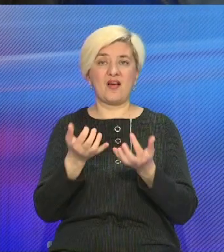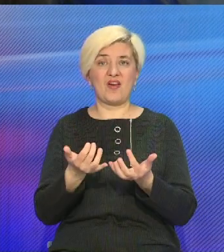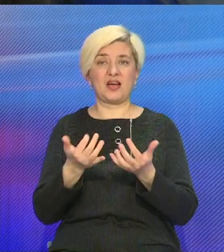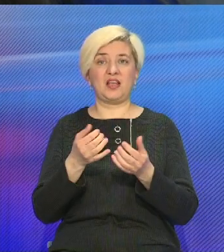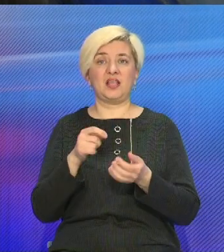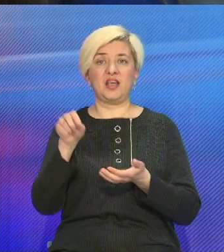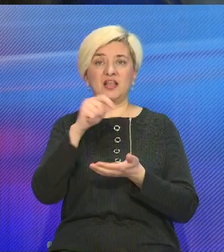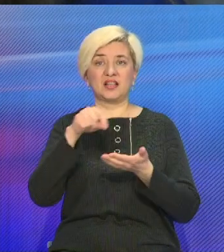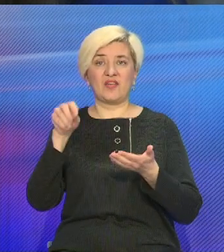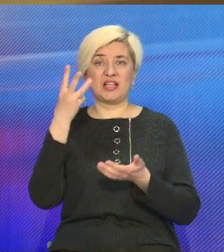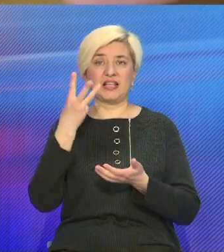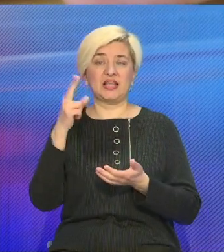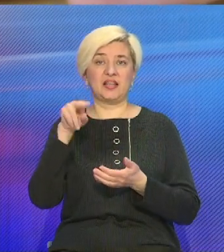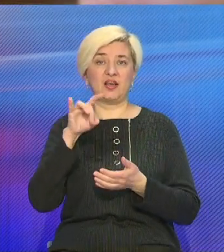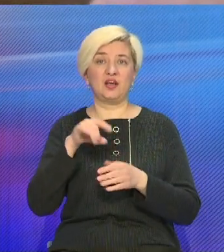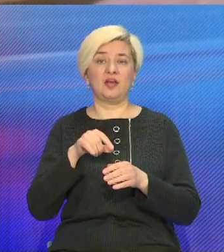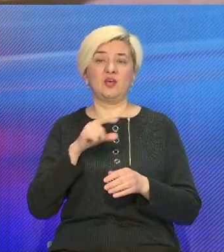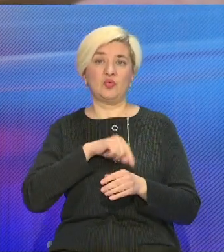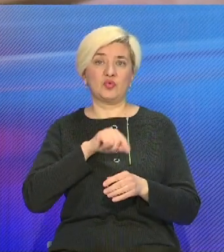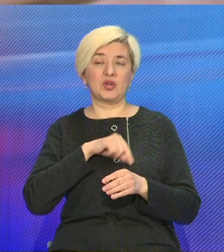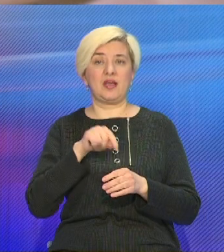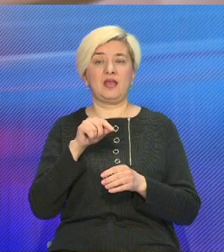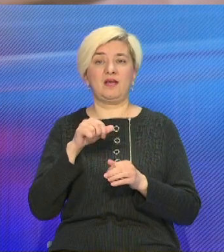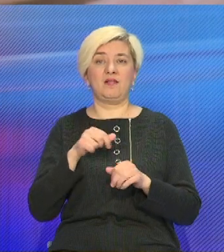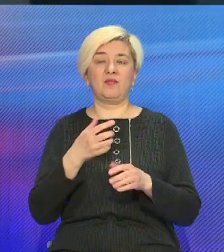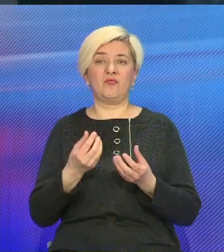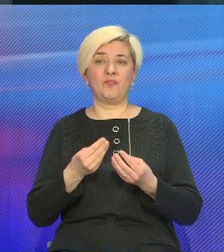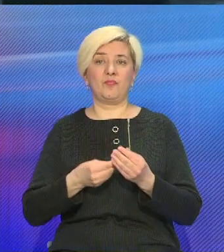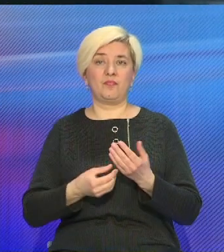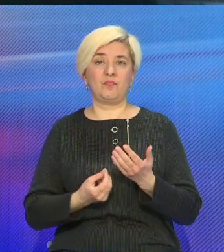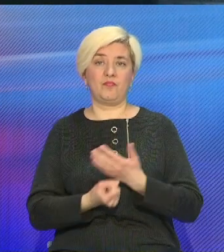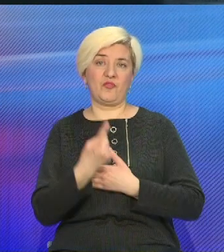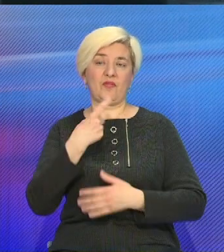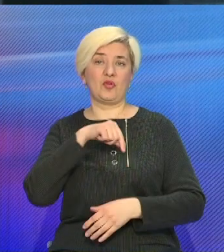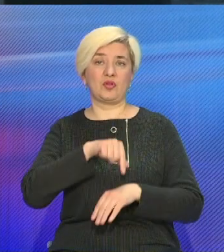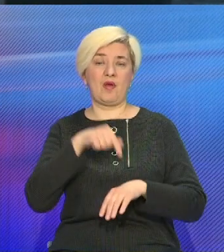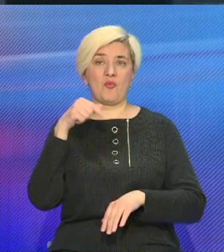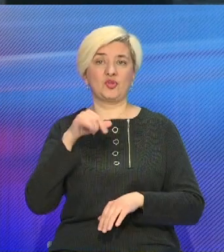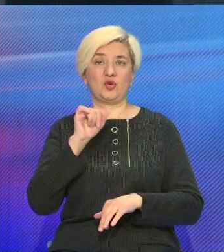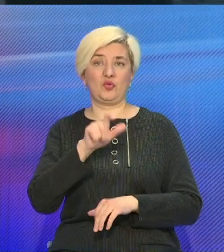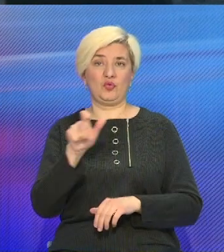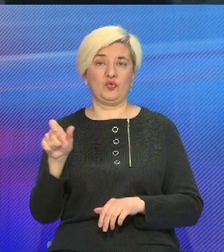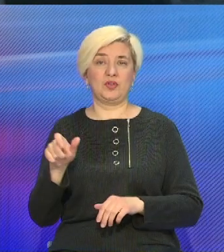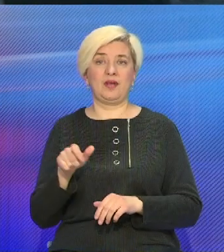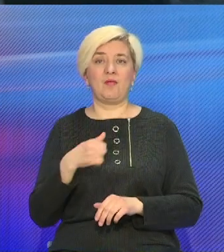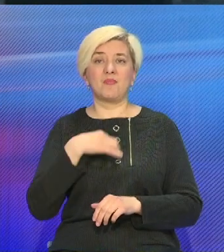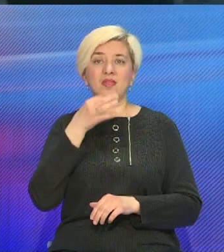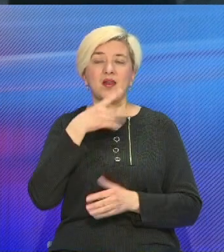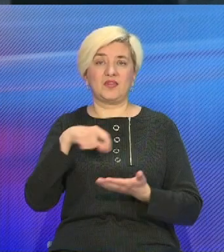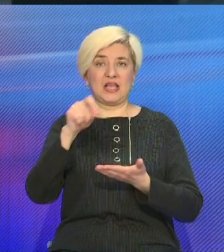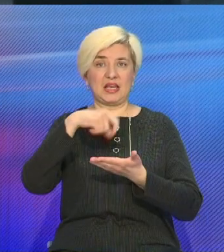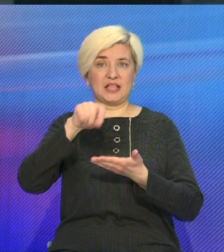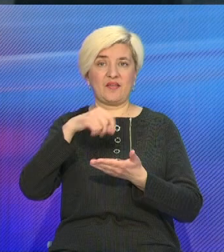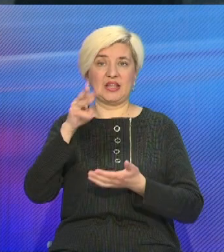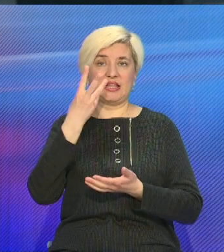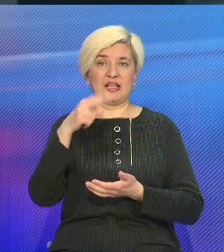вызывают неподдельные эмоции и у юных посетителей, и у их родителей. Мне очень нравится рисовать 3D-ручкой, а раз